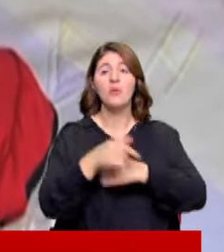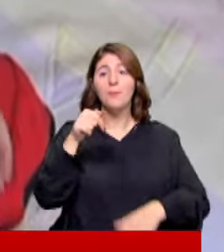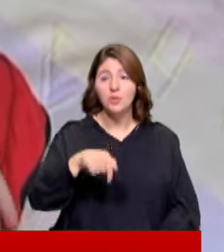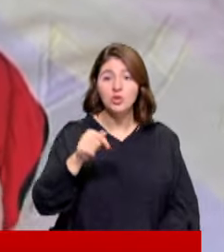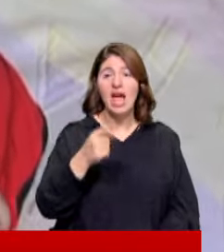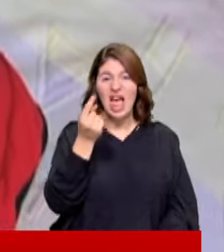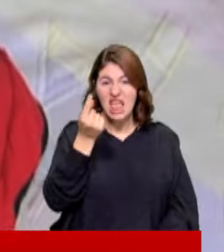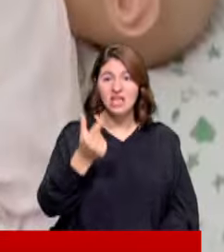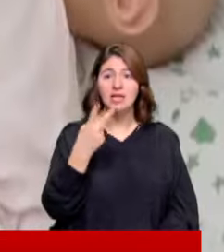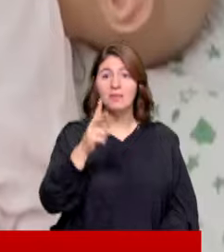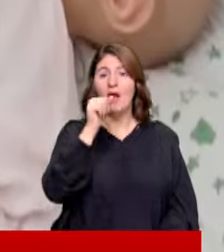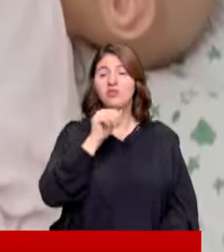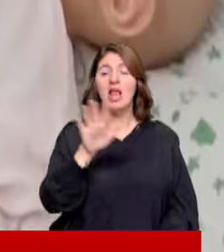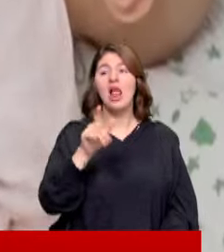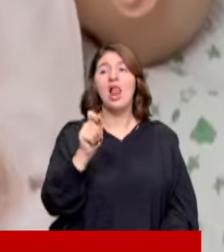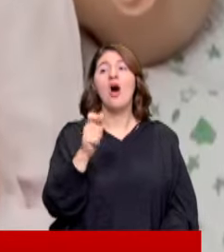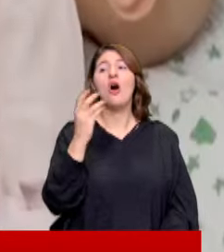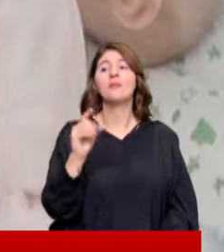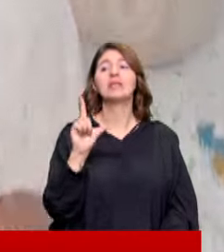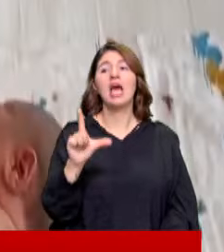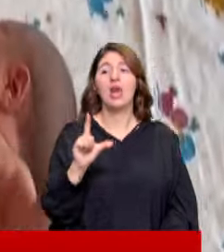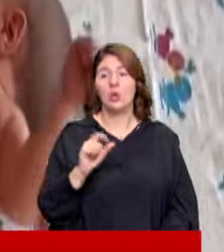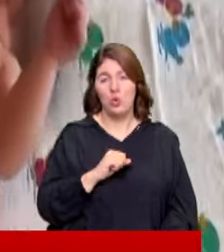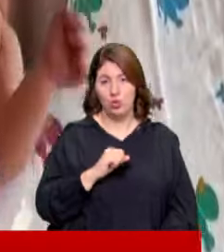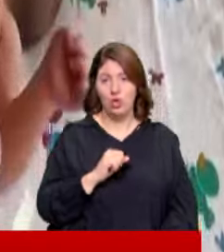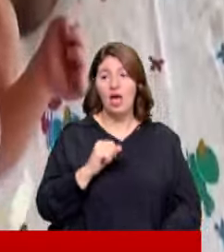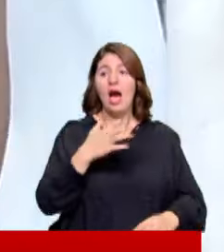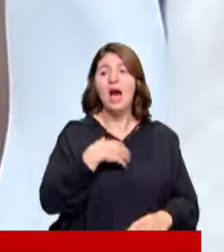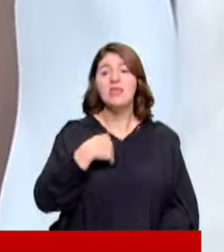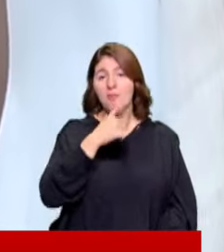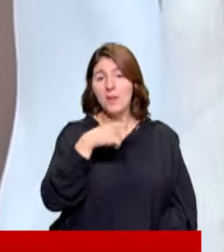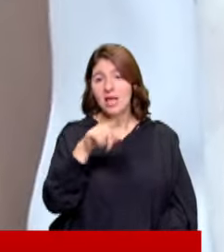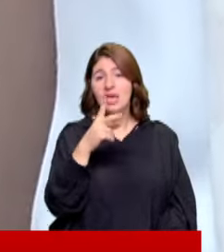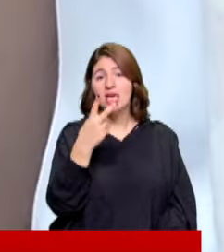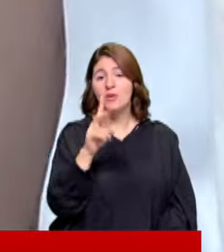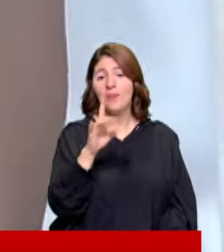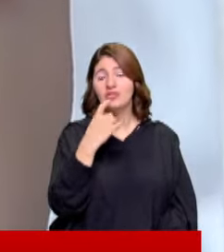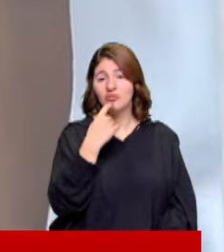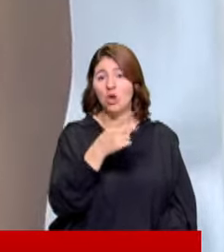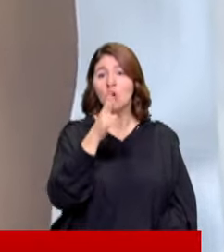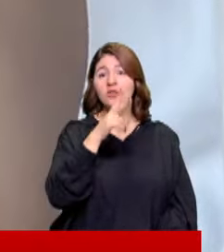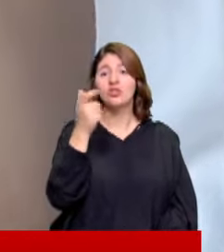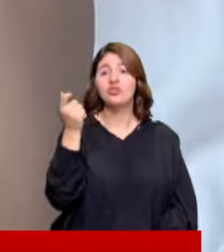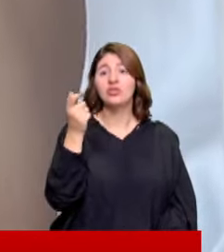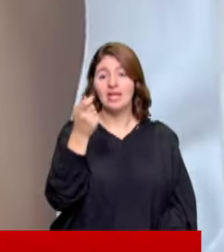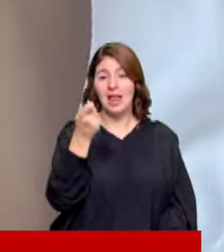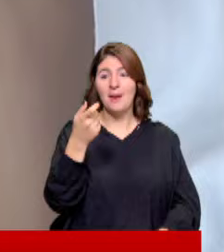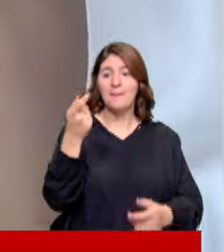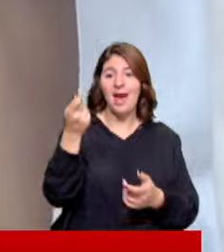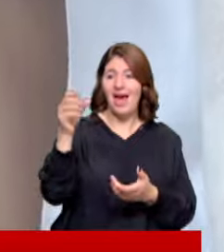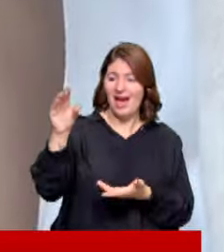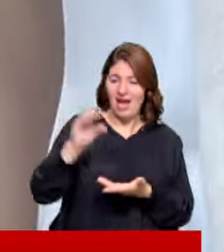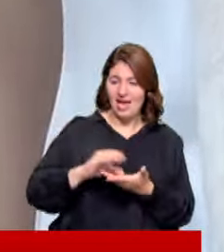bugün en az 2650 lira olması gerekiyordu. Ebeveynler 2015 yılında 300 liralık doğum